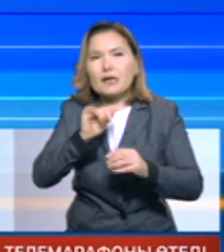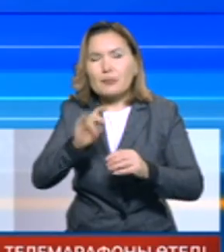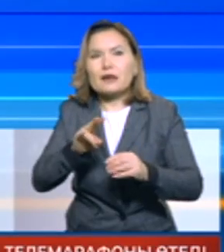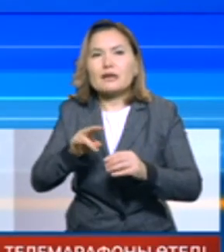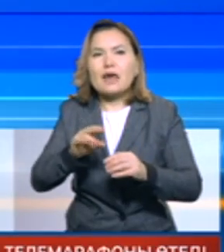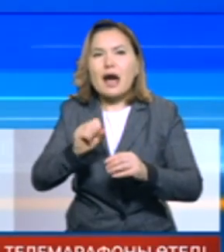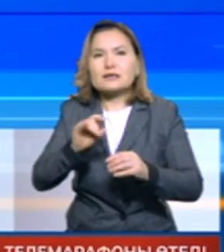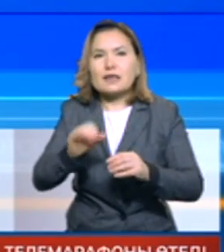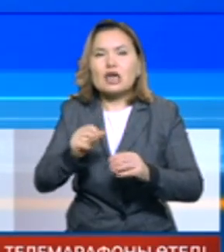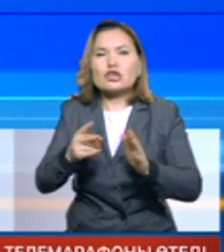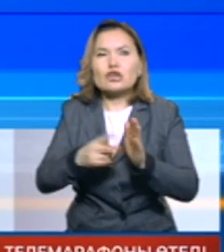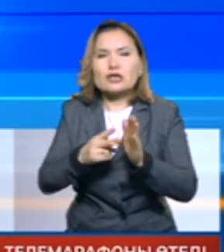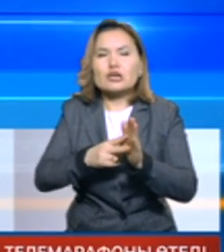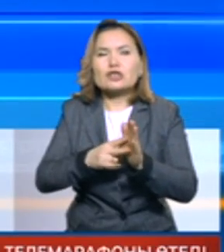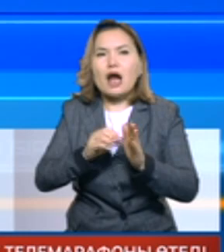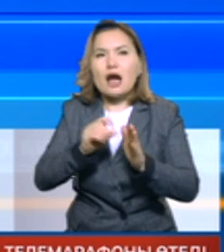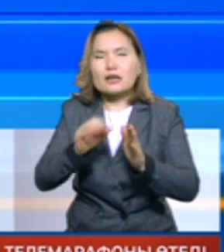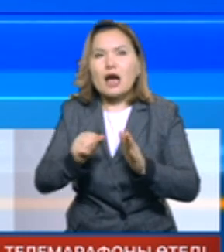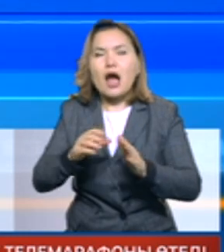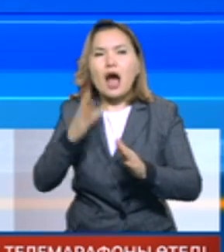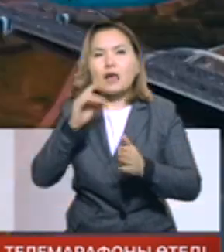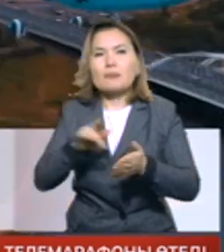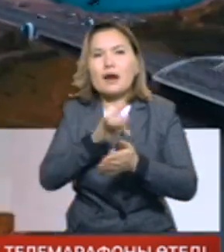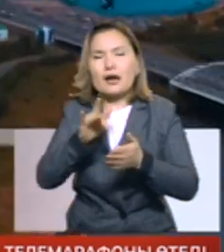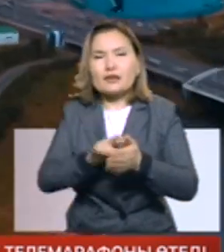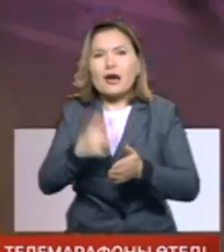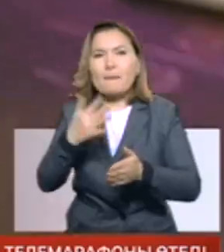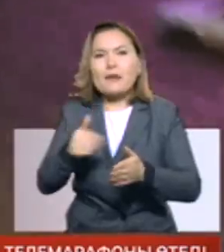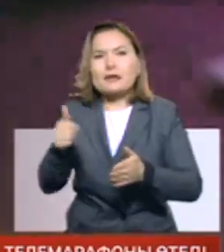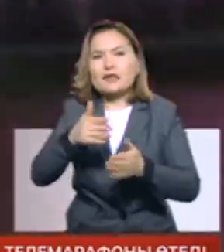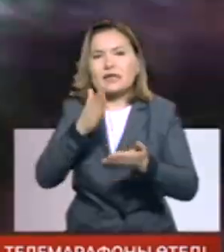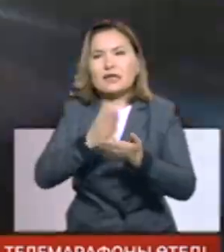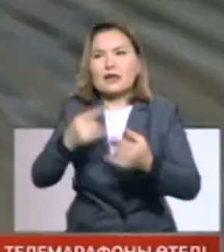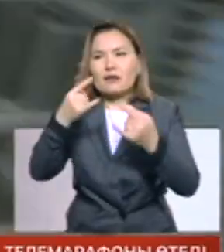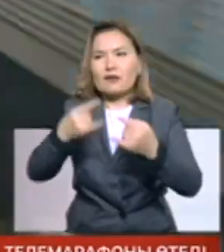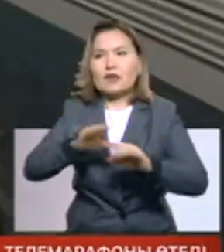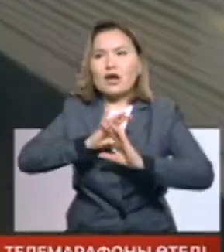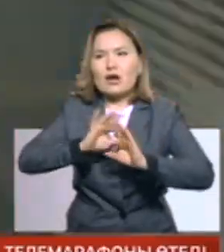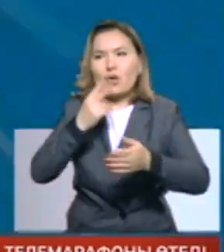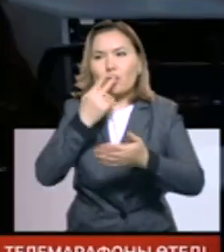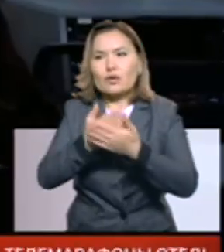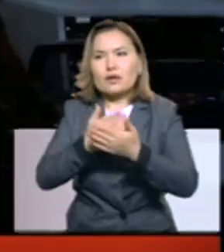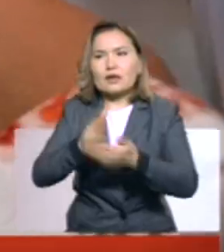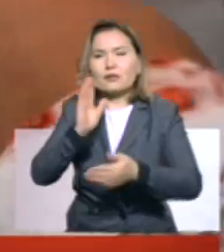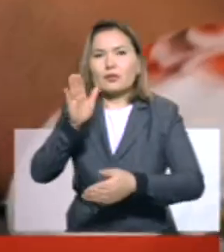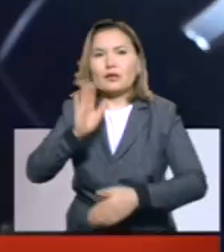Астана, 7-ші арна және Алматы телеарналарының 5 сағаттық тікелей эфирінде көрсетіледі.